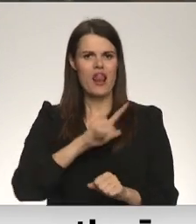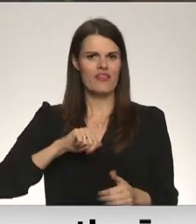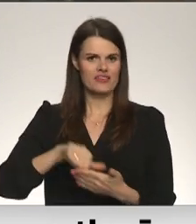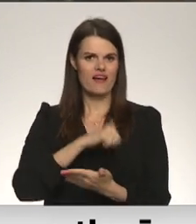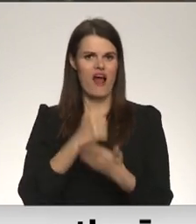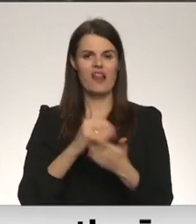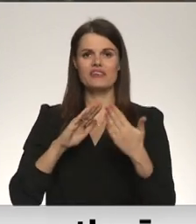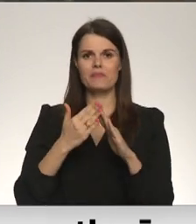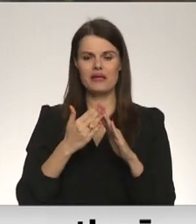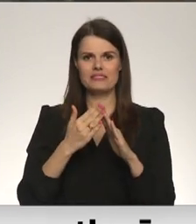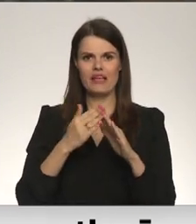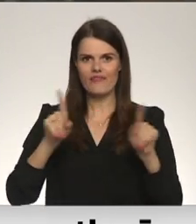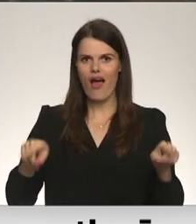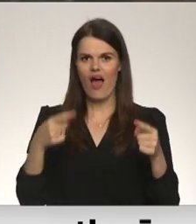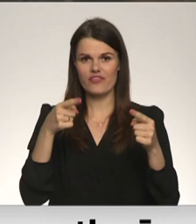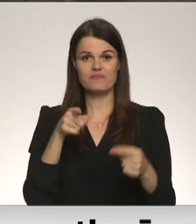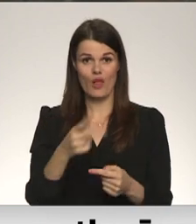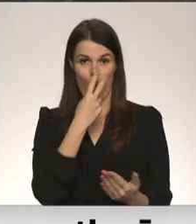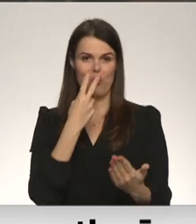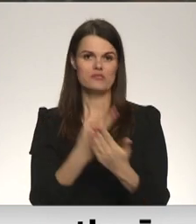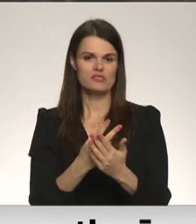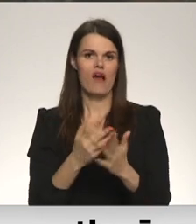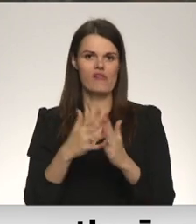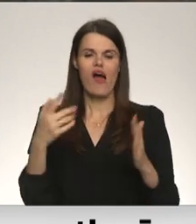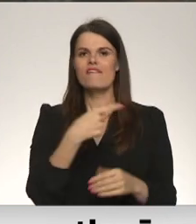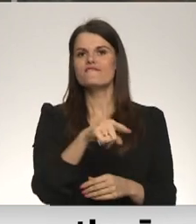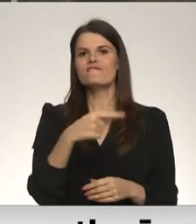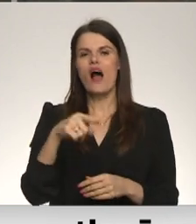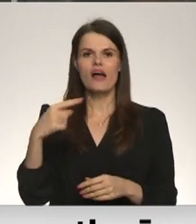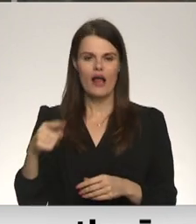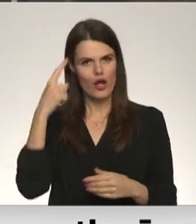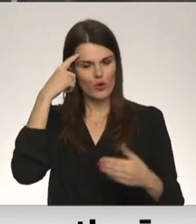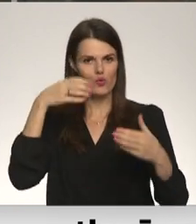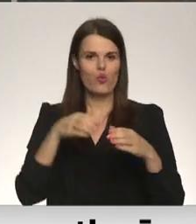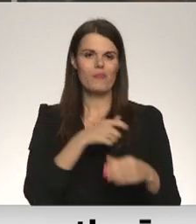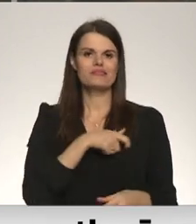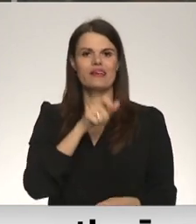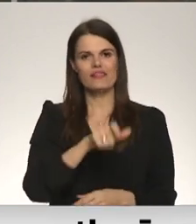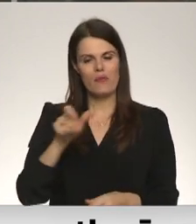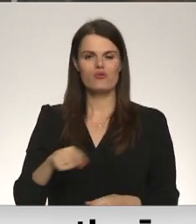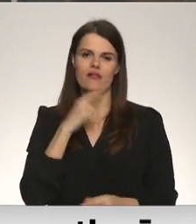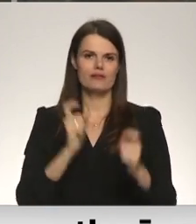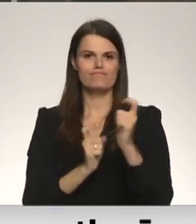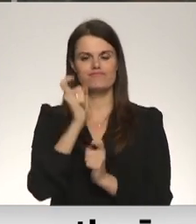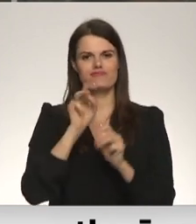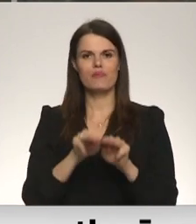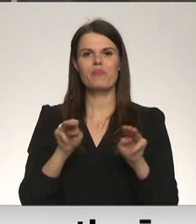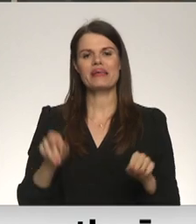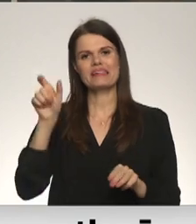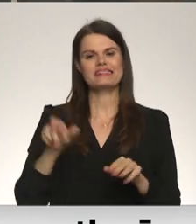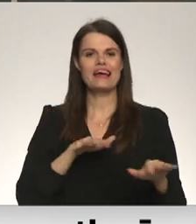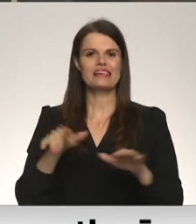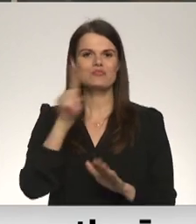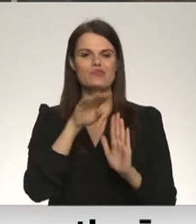Tā uzskata vairākums Rīgas domas deputātu, kuri šodien nolēja ministra rīcību apstrīdēt Satversmes tiesā. Turpina kolēģis Ģirts